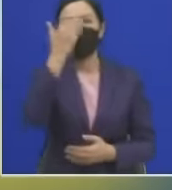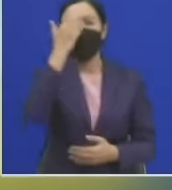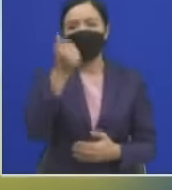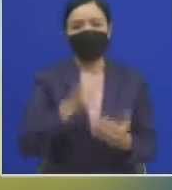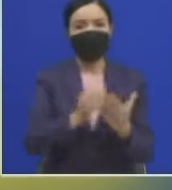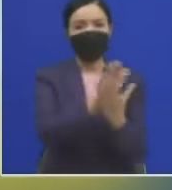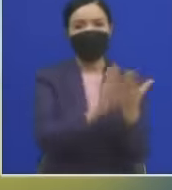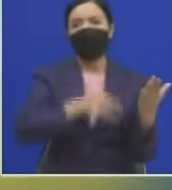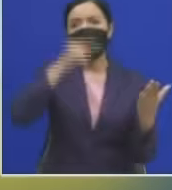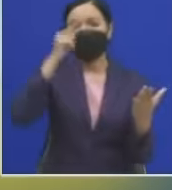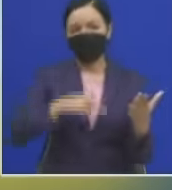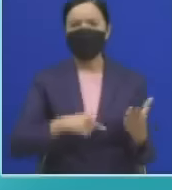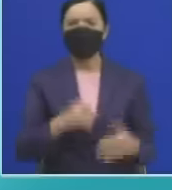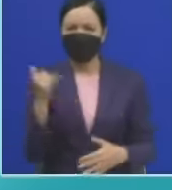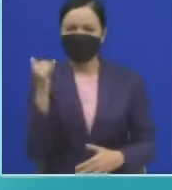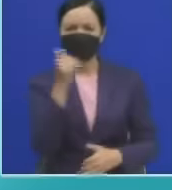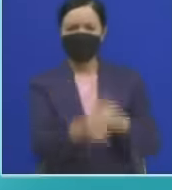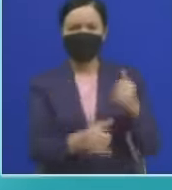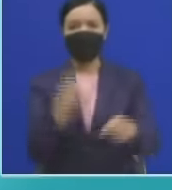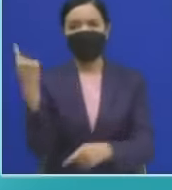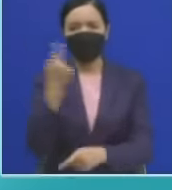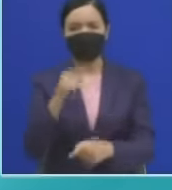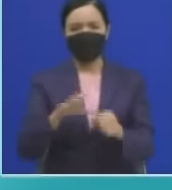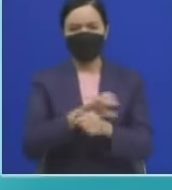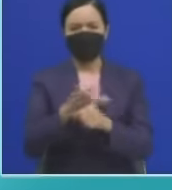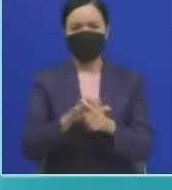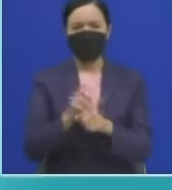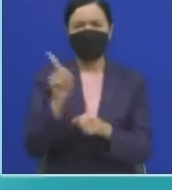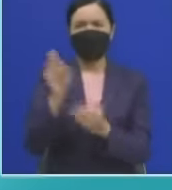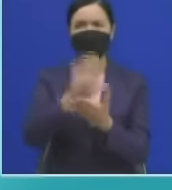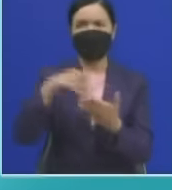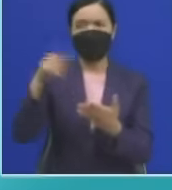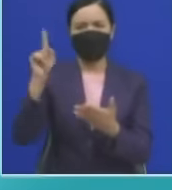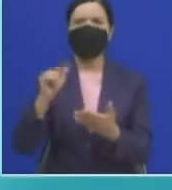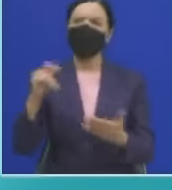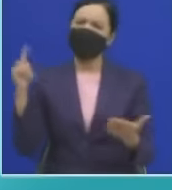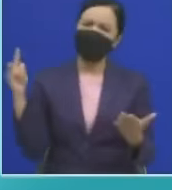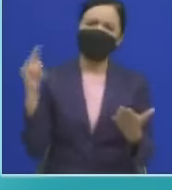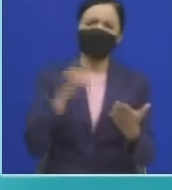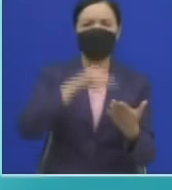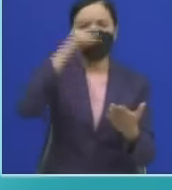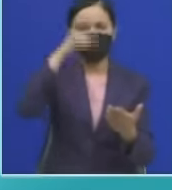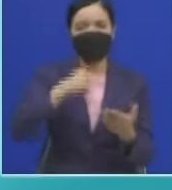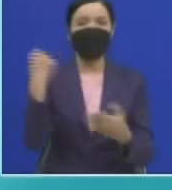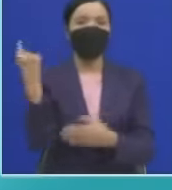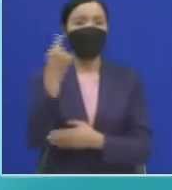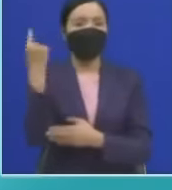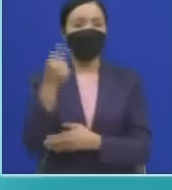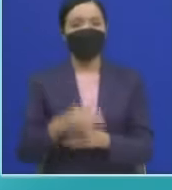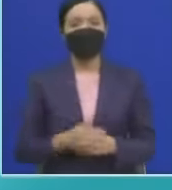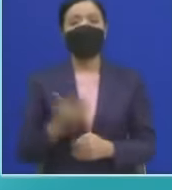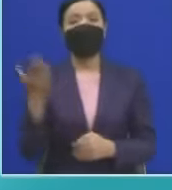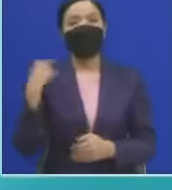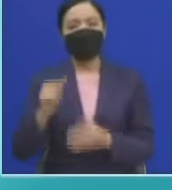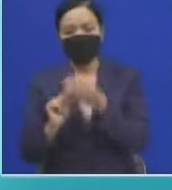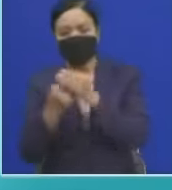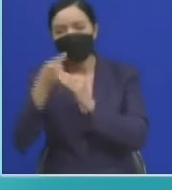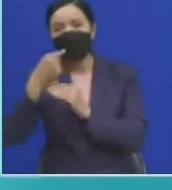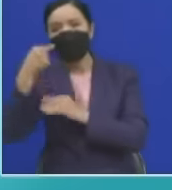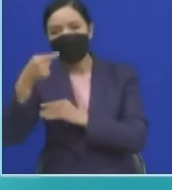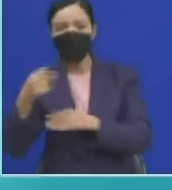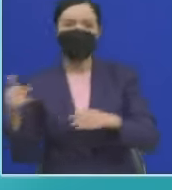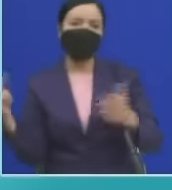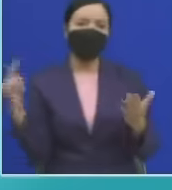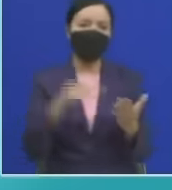มเมืองไทยเราเนี่ยถึงน่ามาเที่ยวขนาดมีโควิดอยู่ต่างประเทศนะยังมากันตั้งเยอะตอนที่ Test and Go เนี่ยน ะ ม